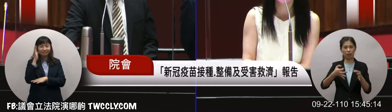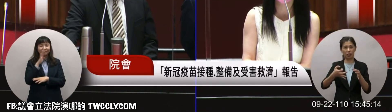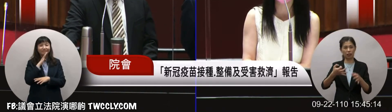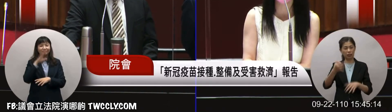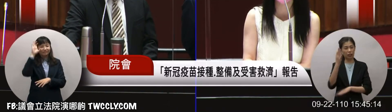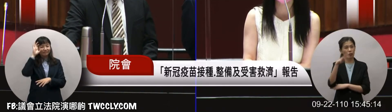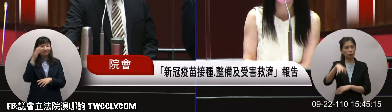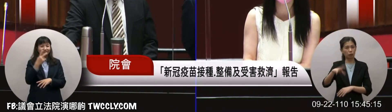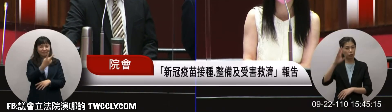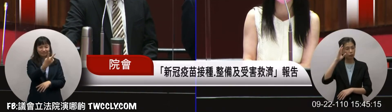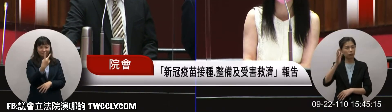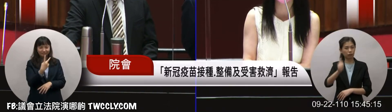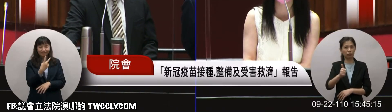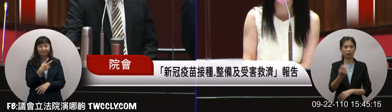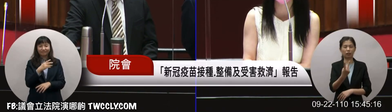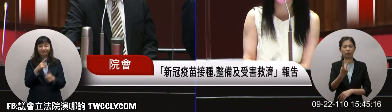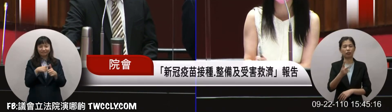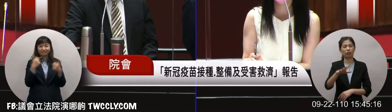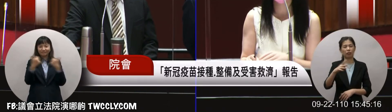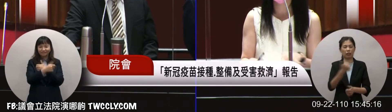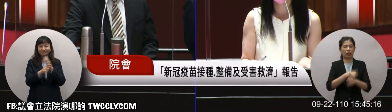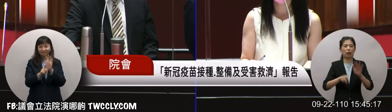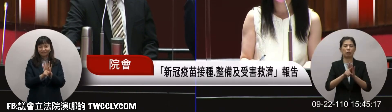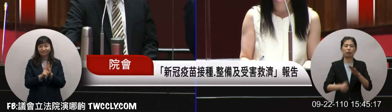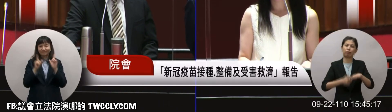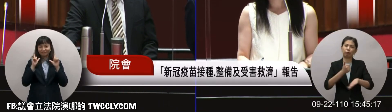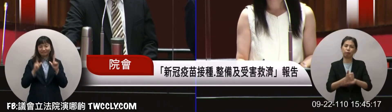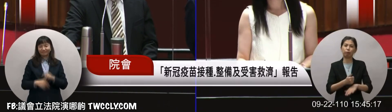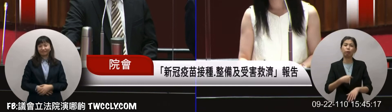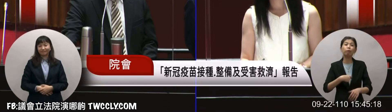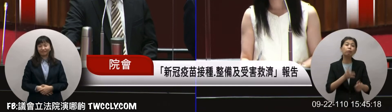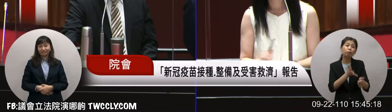长，好不好？你们两位率先做代表啦。